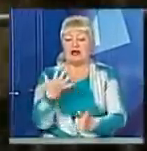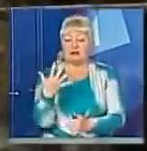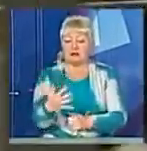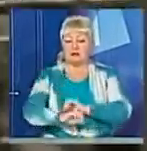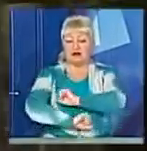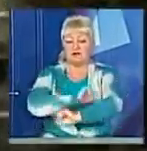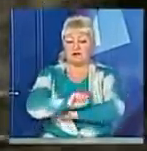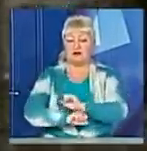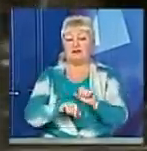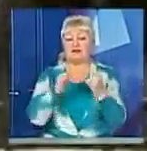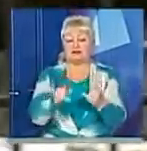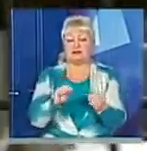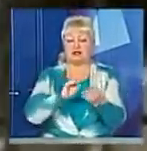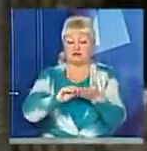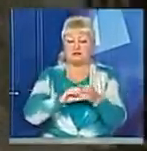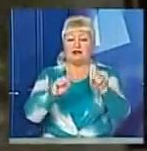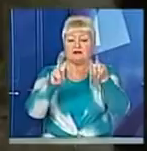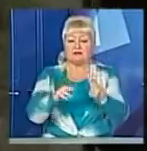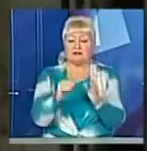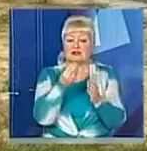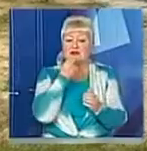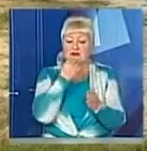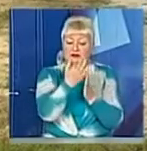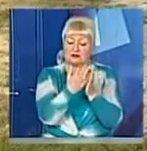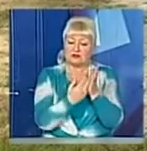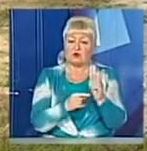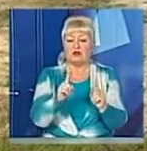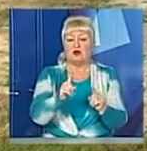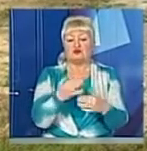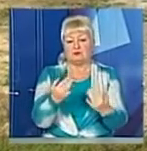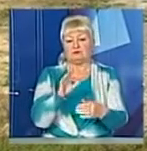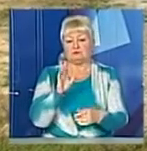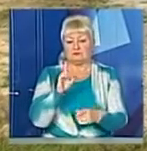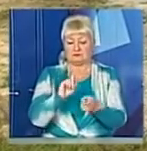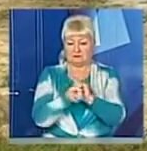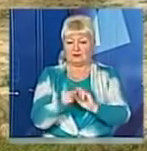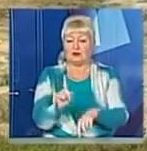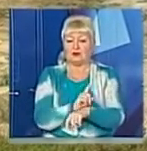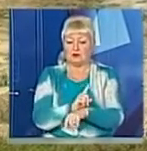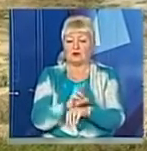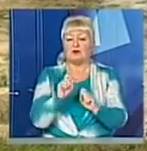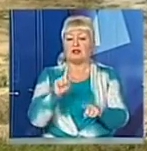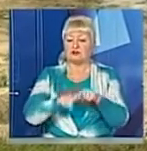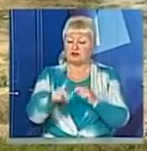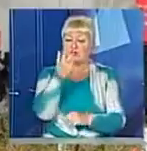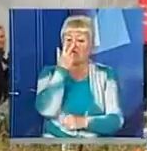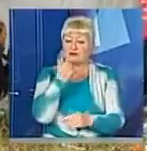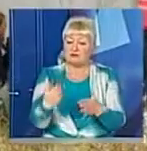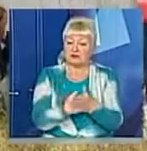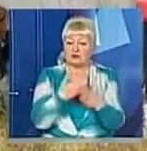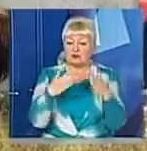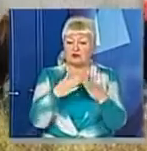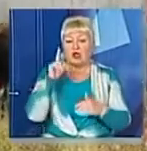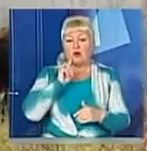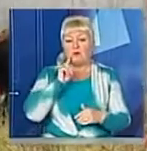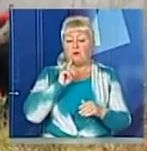Також для Маші складуть спеціальний раціон, аби її життєві показники прийшли в норму. Та ось як швидко звикне тварина до нової домівки,